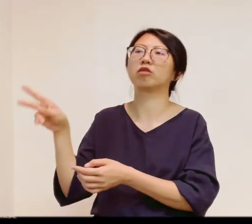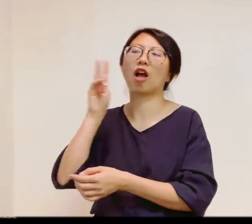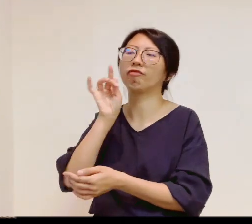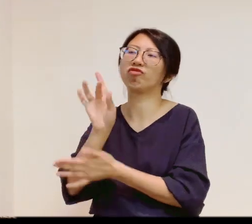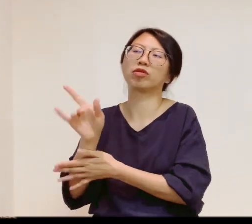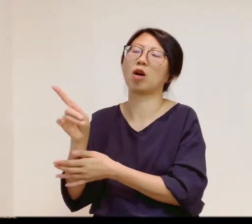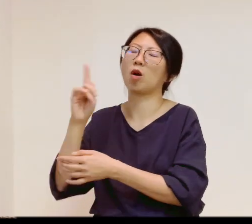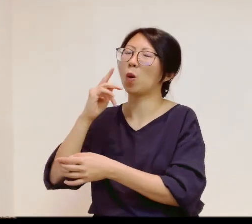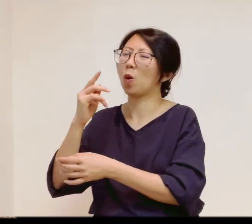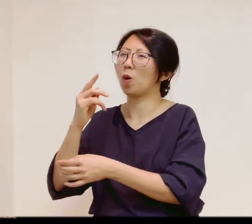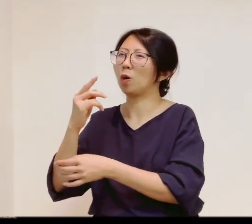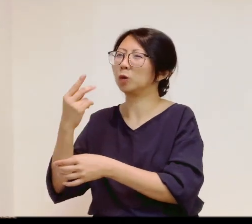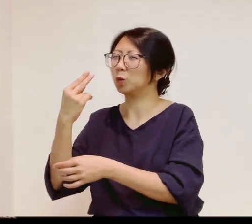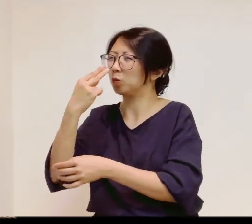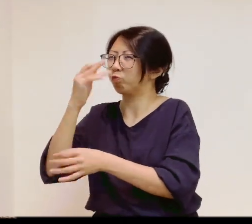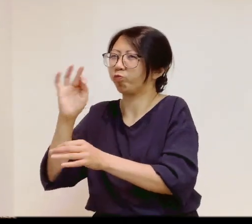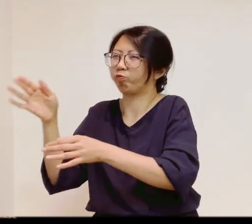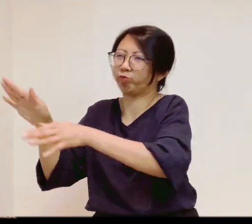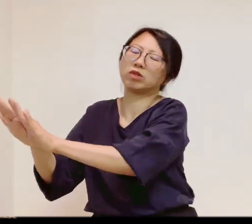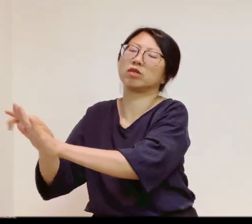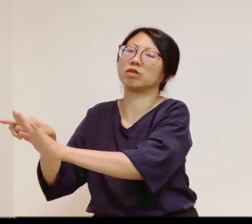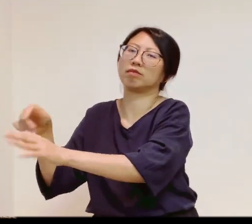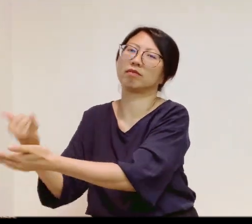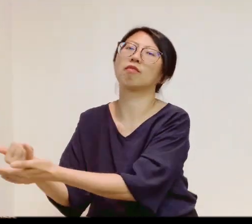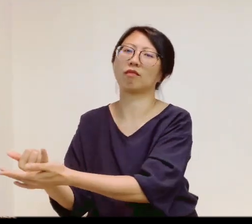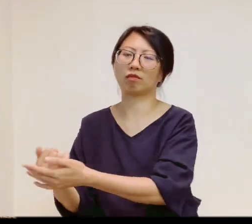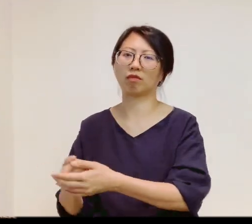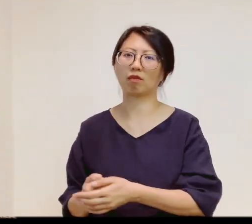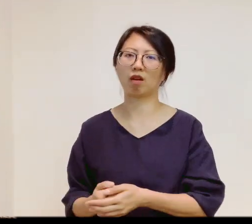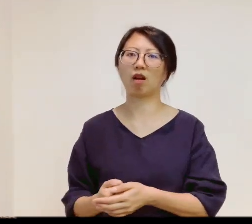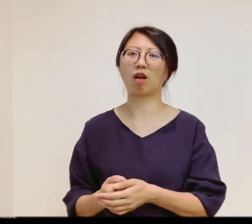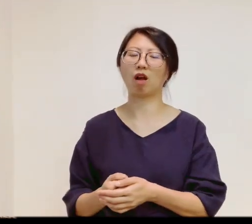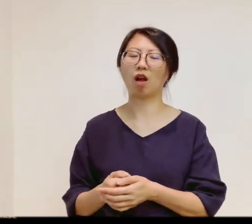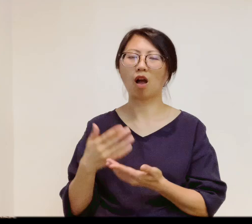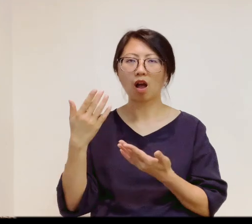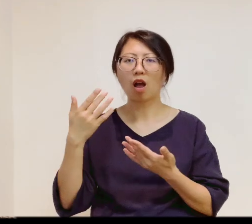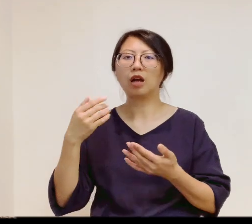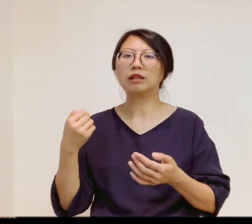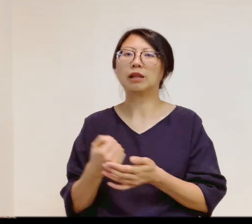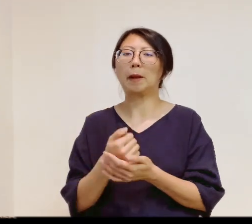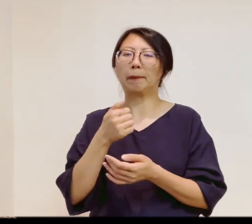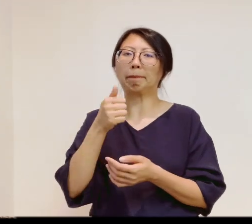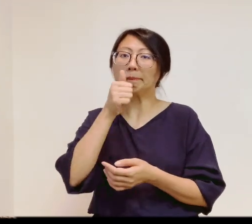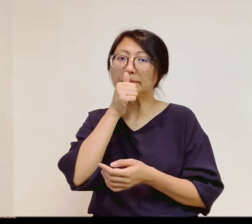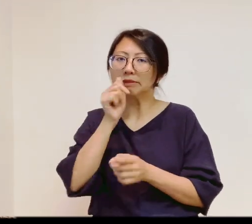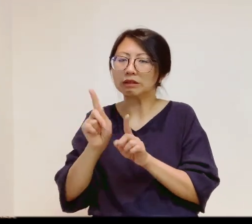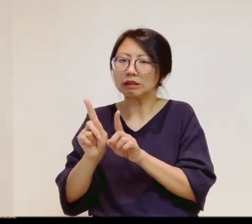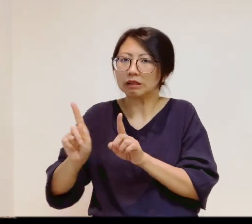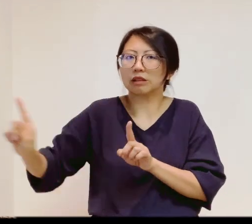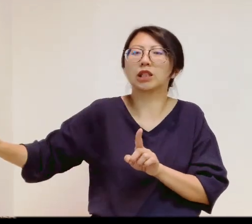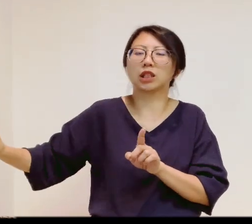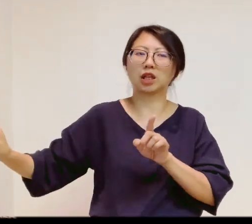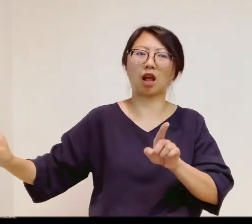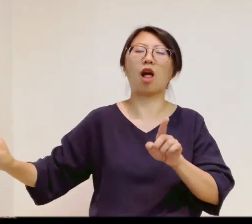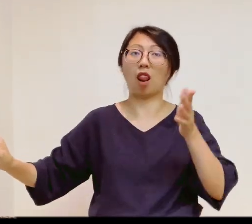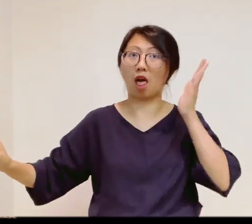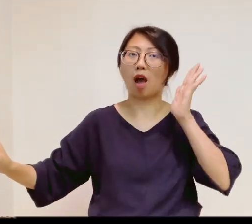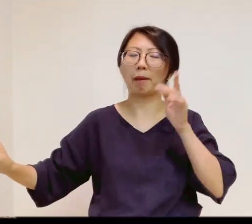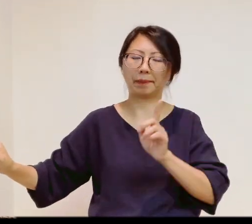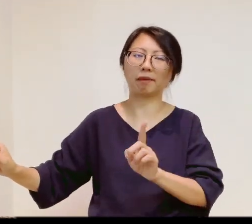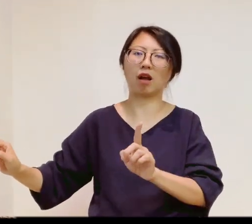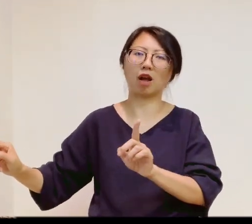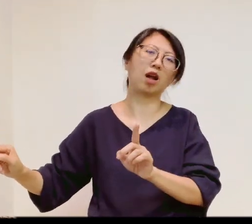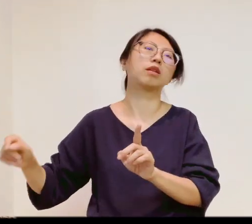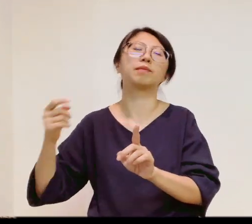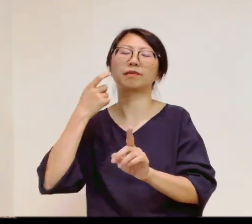工？咁佢咧同佢爸爸咧就喺呢一下咧就永別啦。佢爸爸就分咗去隔離個行嗰度。佢就係分咗